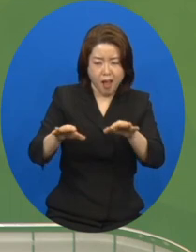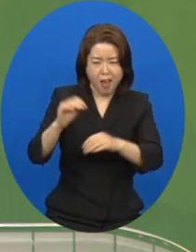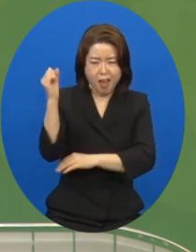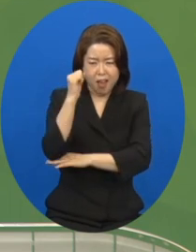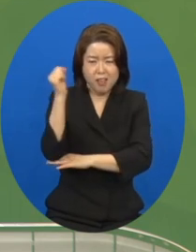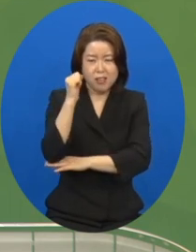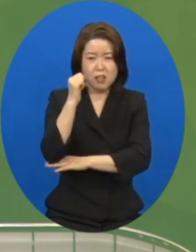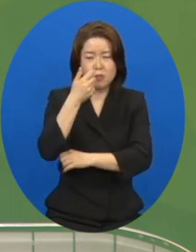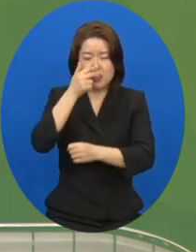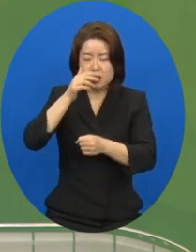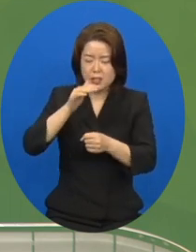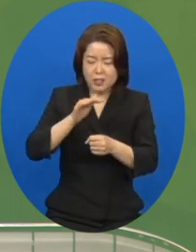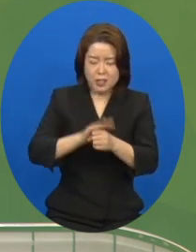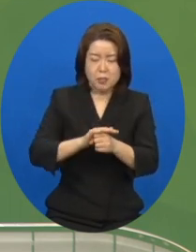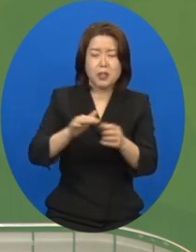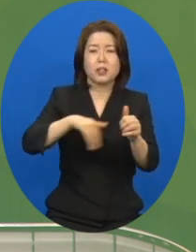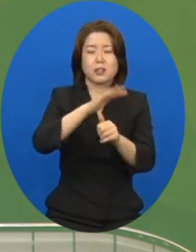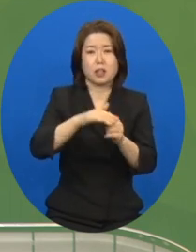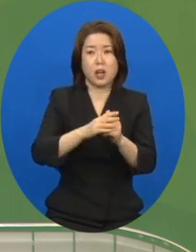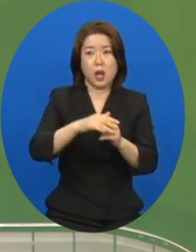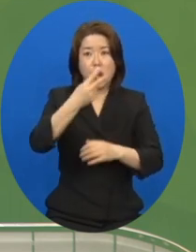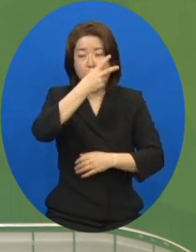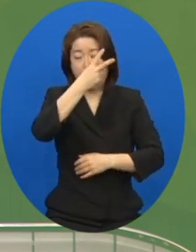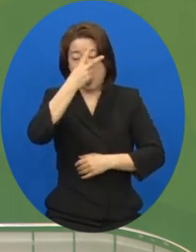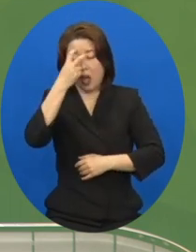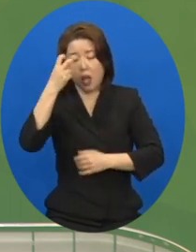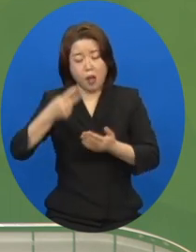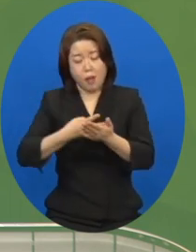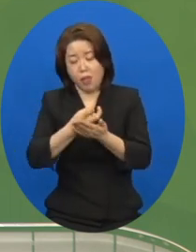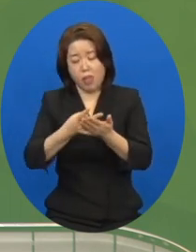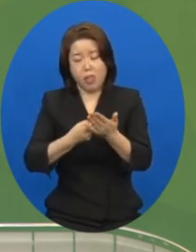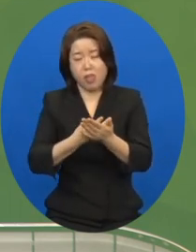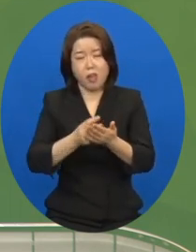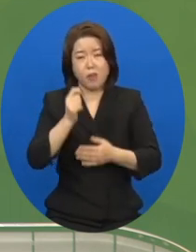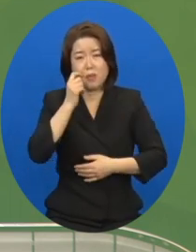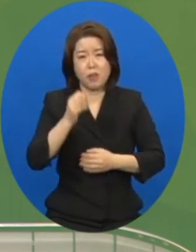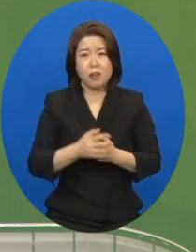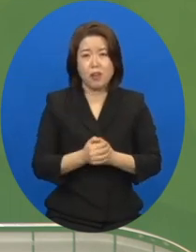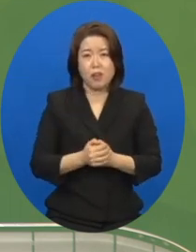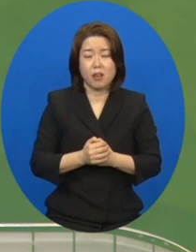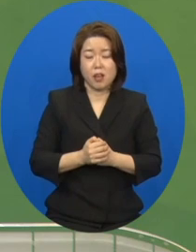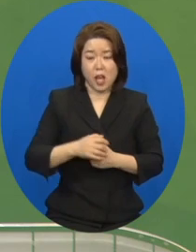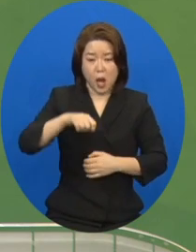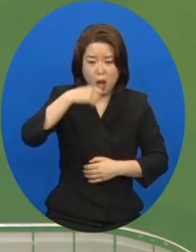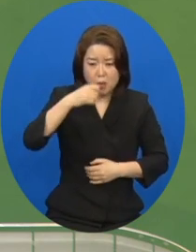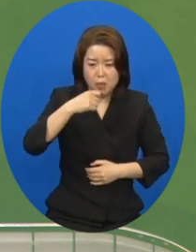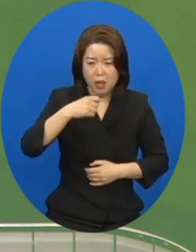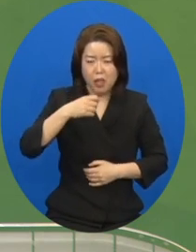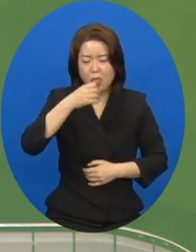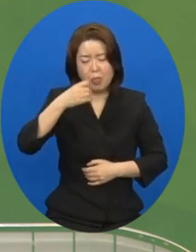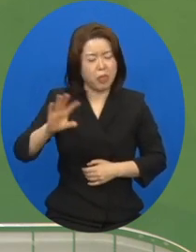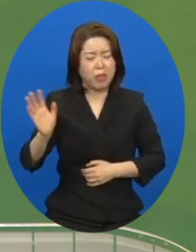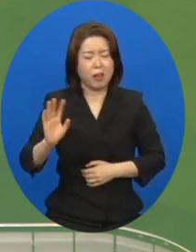상황, 밤에 잠을 잘 수가 없어요. 밥을 먹을 식욕이 없어요.